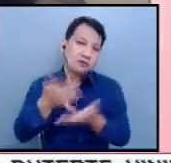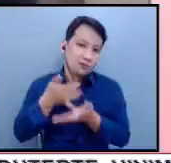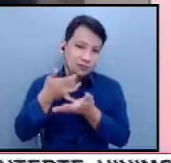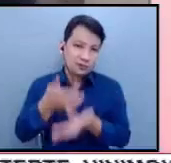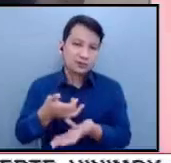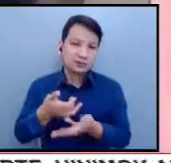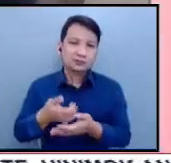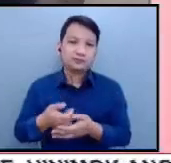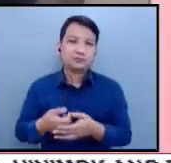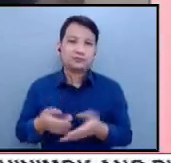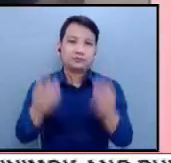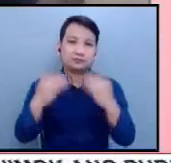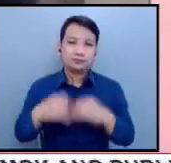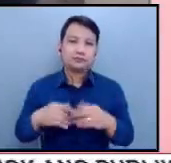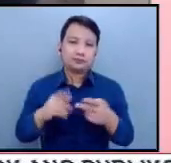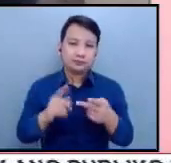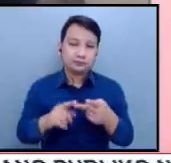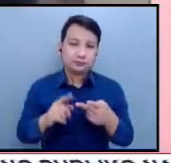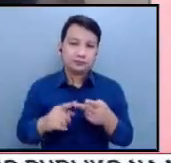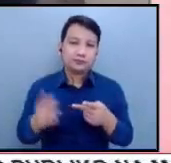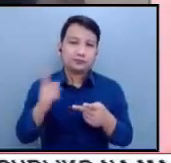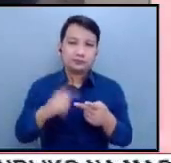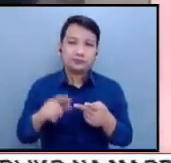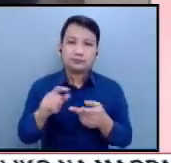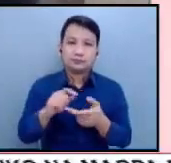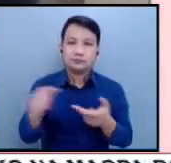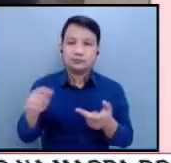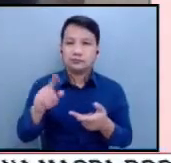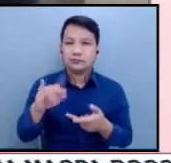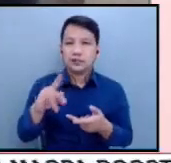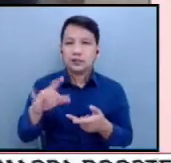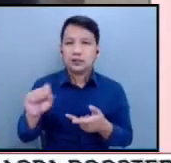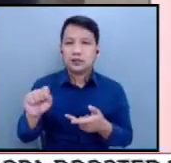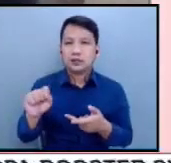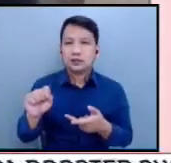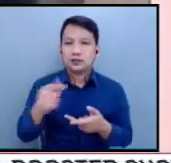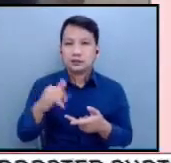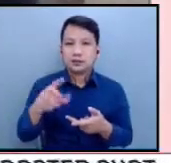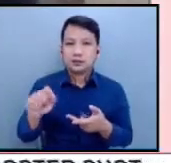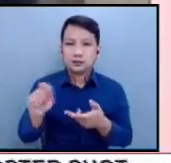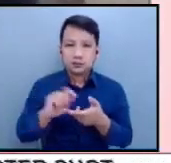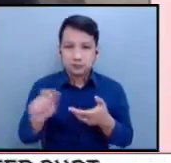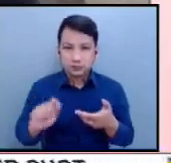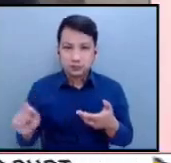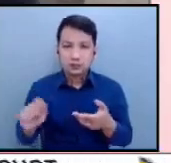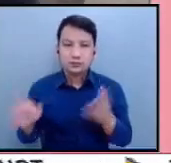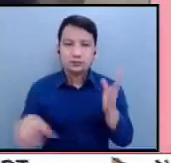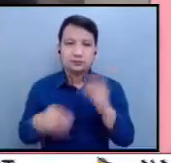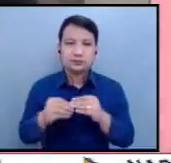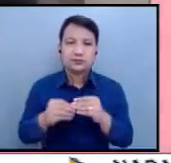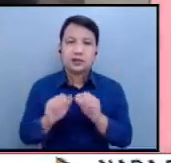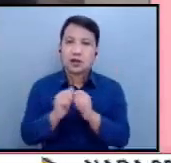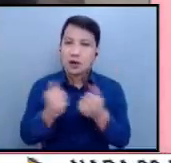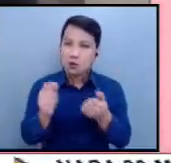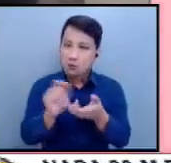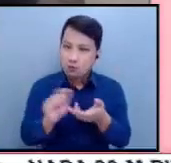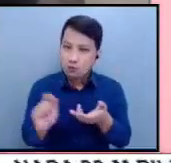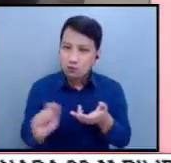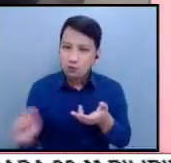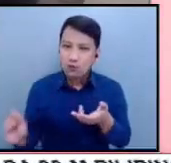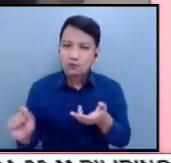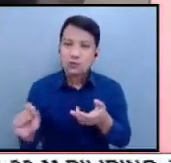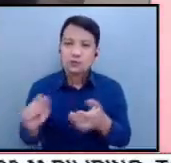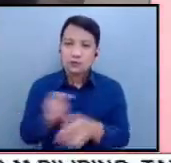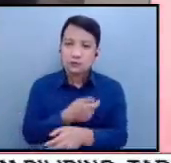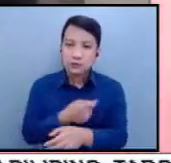timpalak naman po, nariyan po yung Talaang Ginto, Makata ng Taon. Ito naman po ay pagsulat ng tula. Regardless po